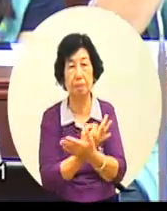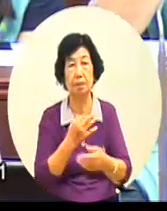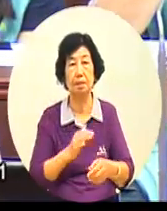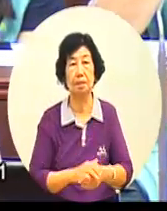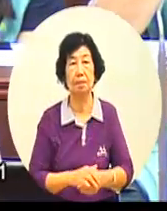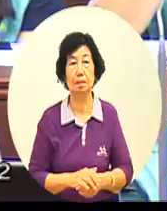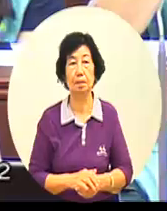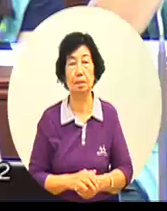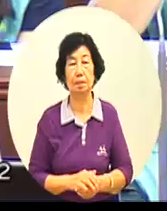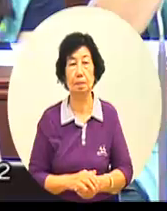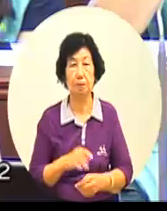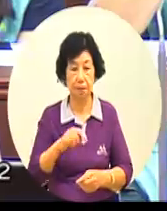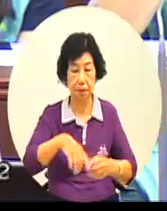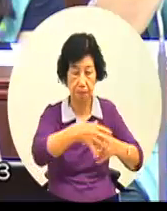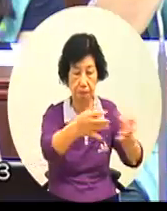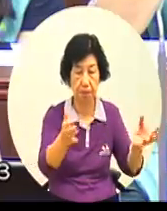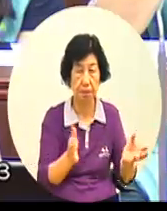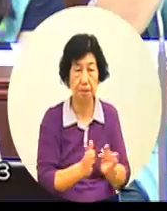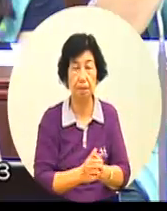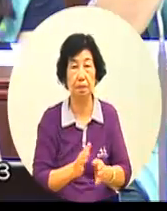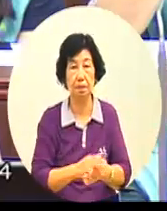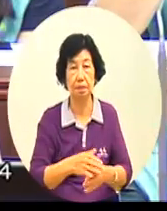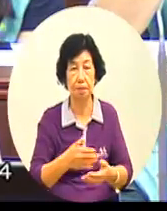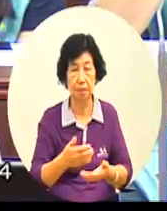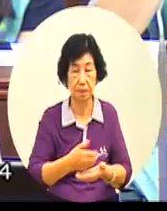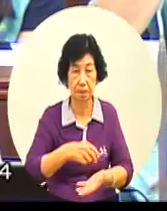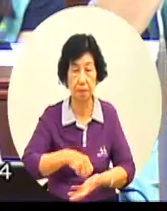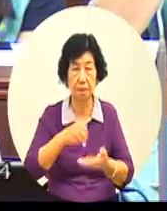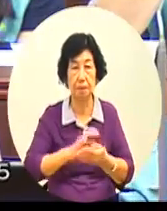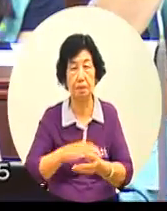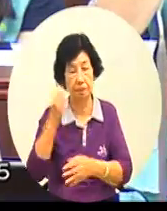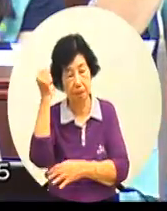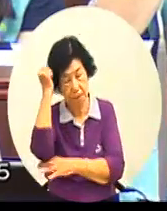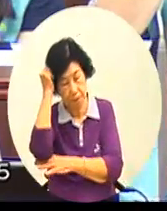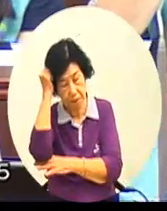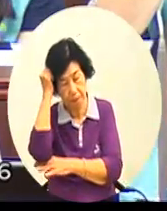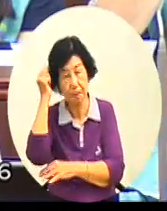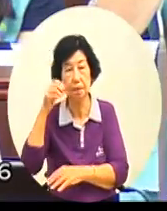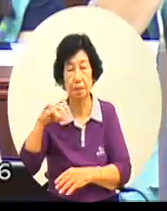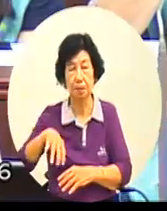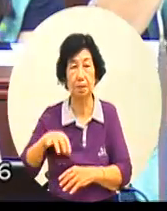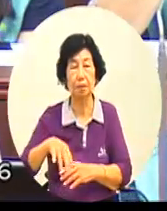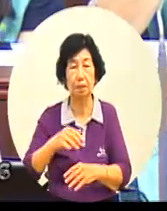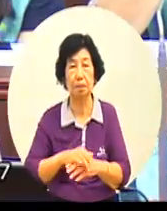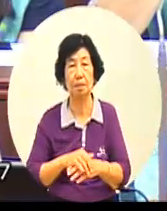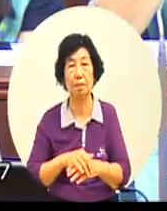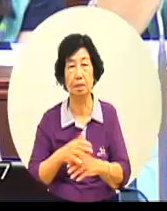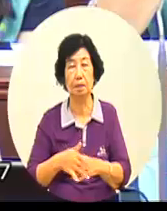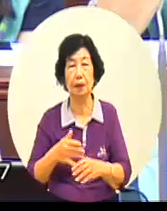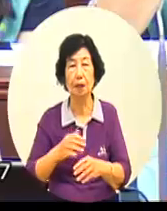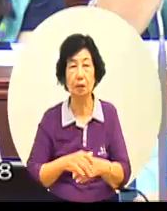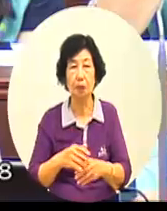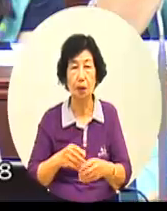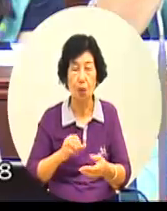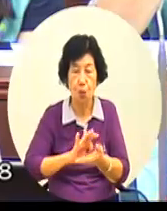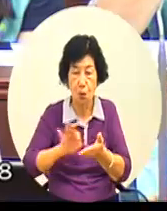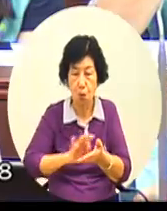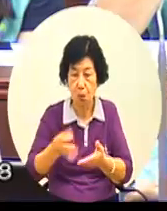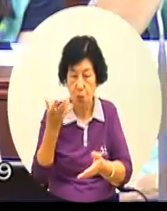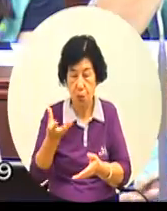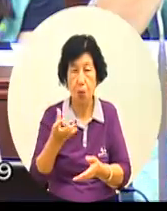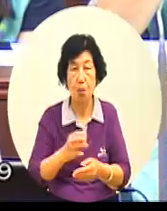的部分，除了您刚刚讲的我想住宿的这个部分，他的成本就会比别人高，或者是说他如果上